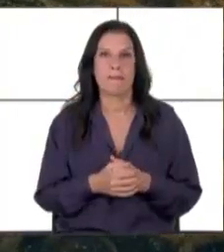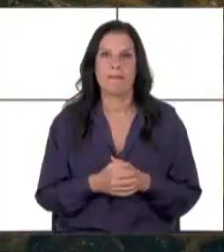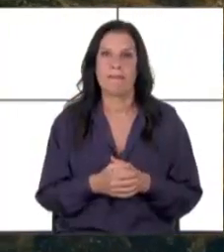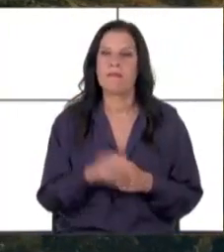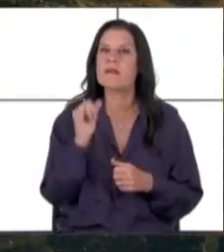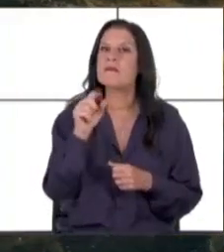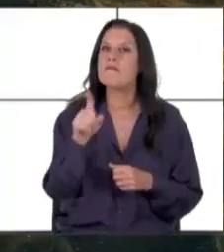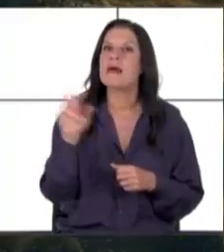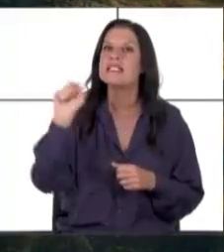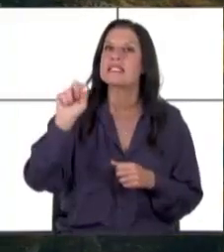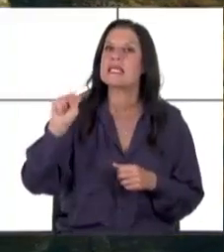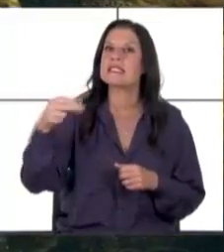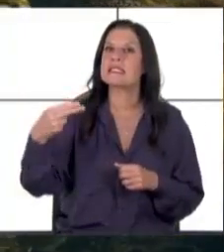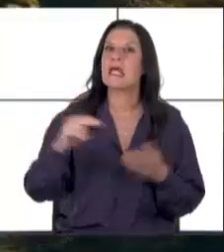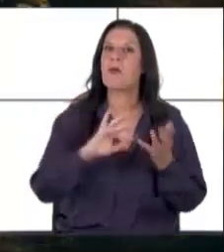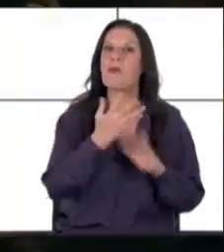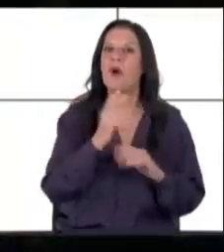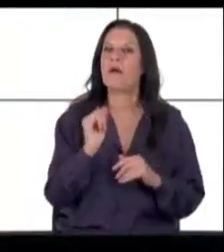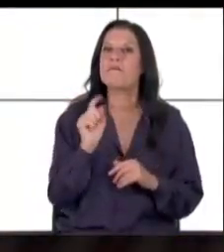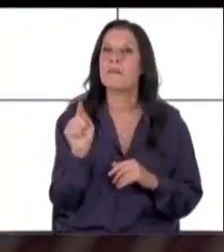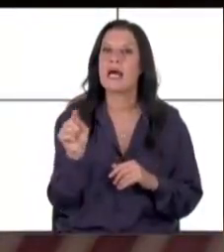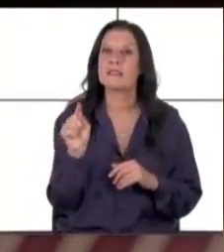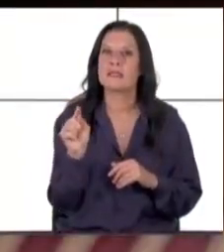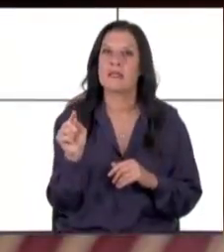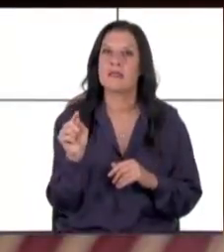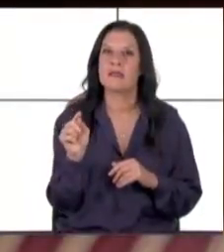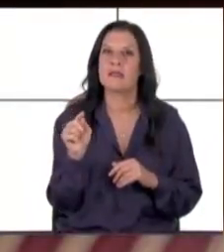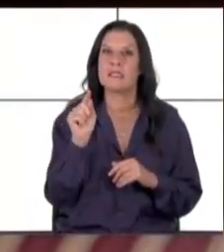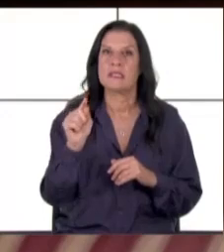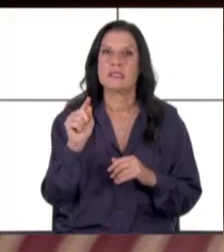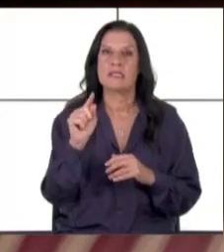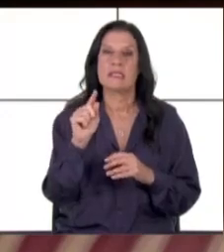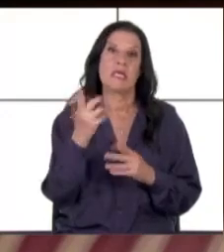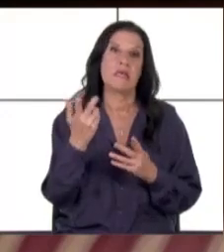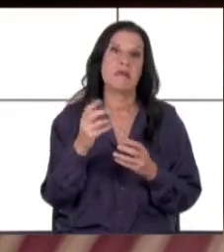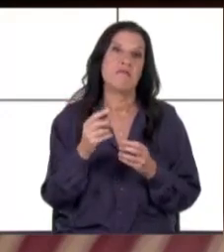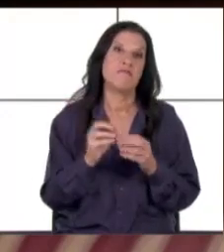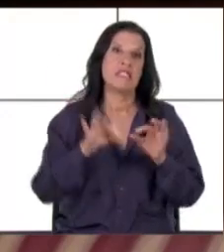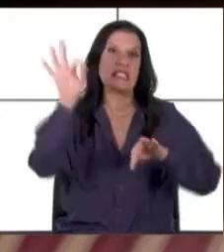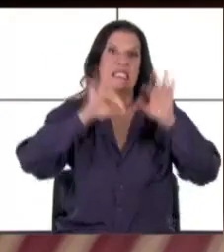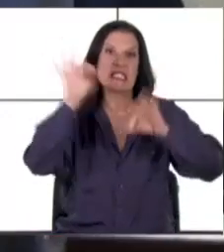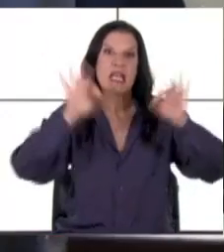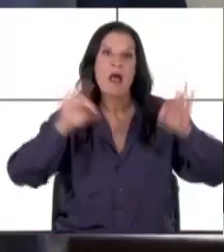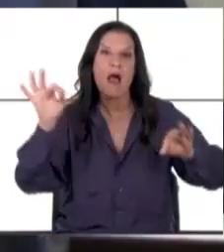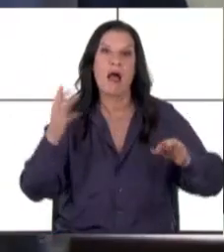המילה סנה? האם זה שיח? האם זה אבן? מה זה